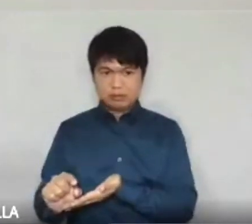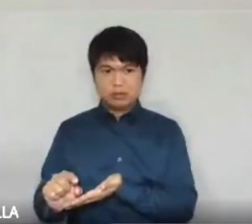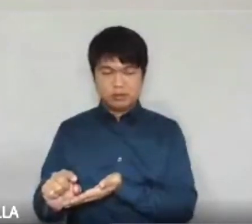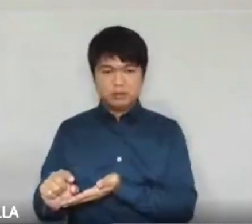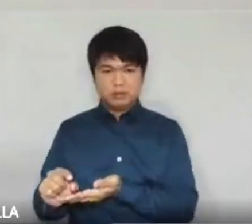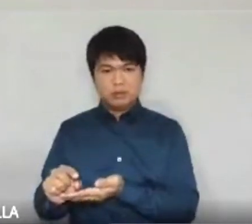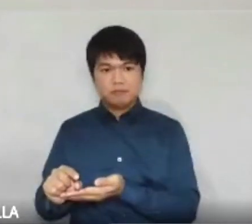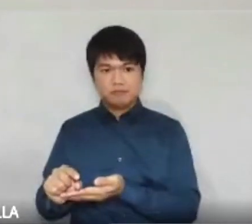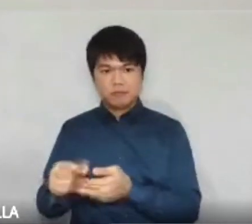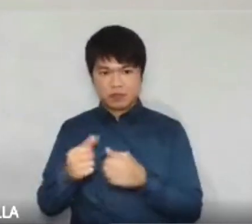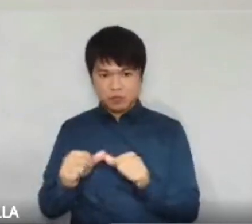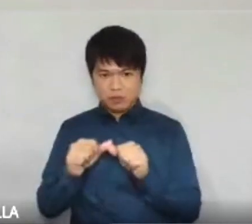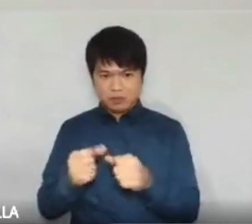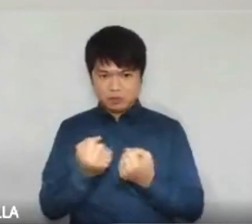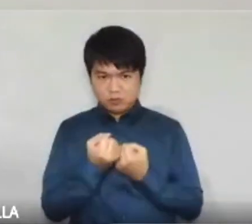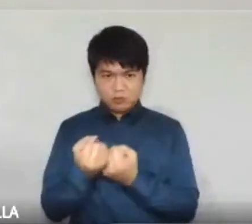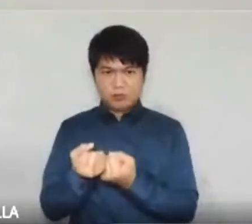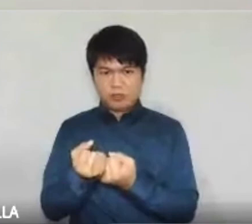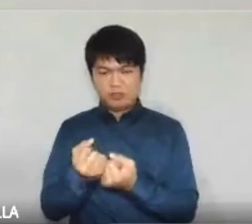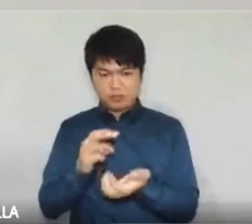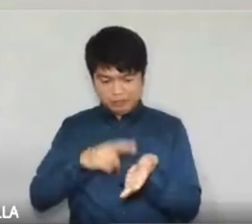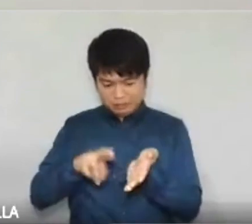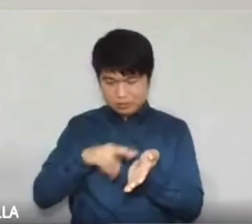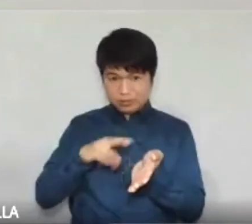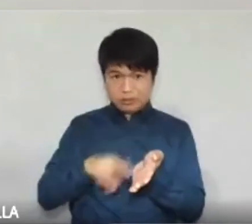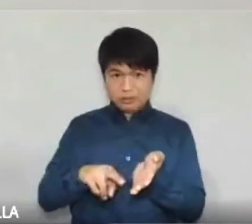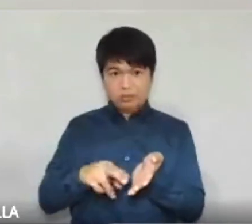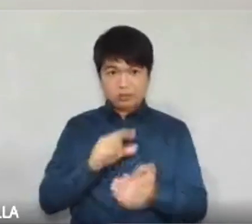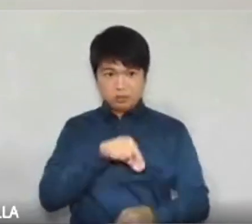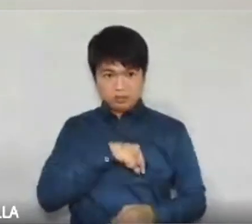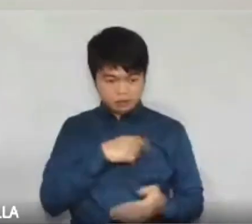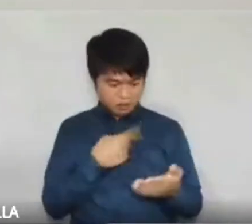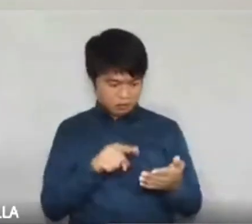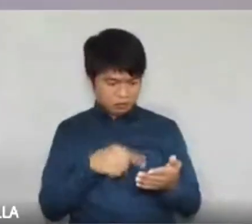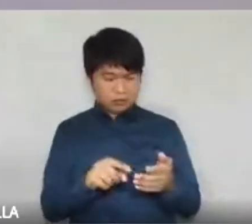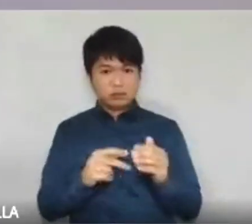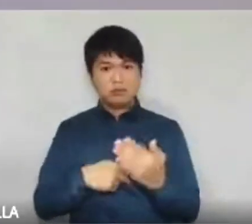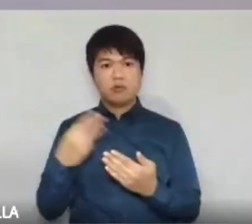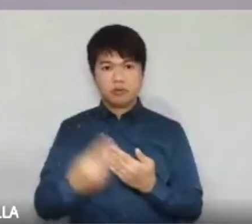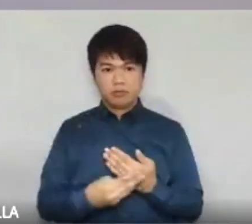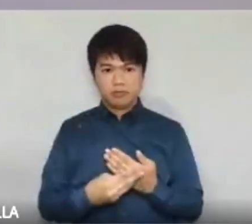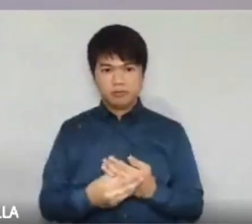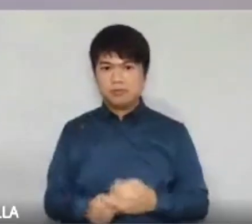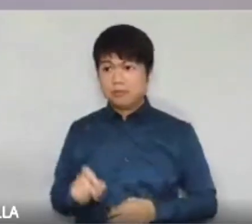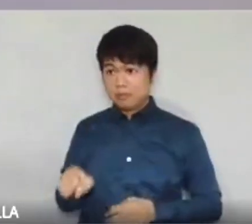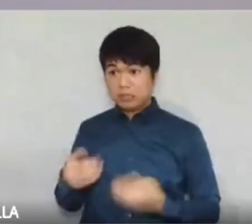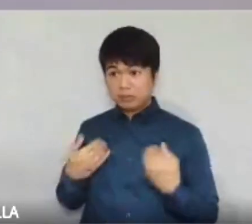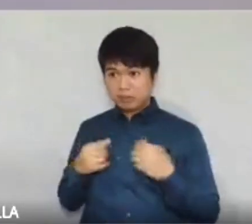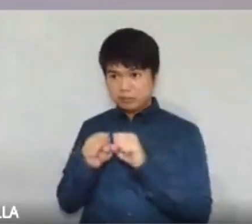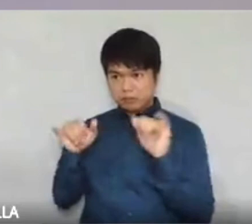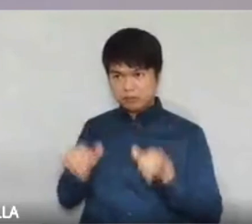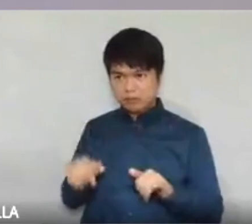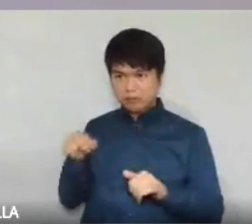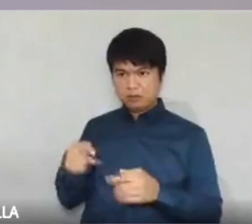at sa patuloy na suporta para sa research at quality assurance programs. Dapat may systems in place to